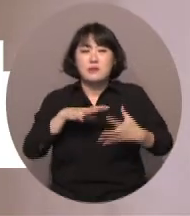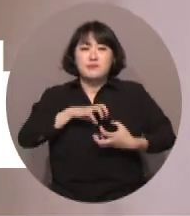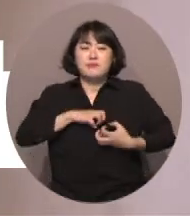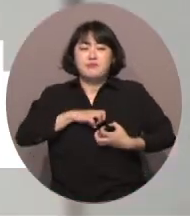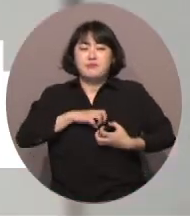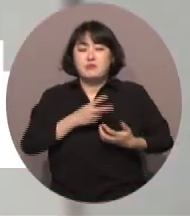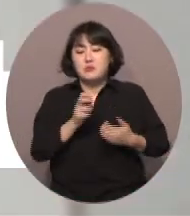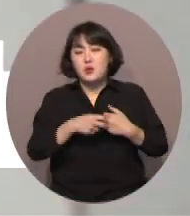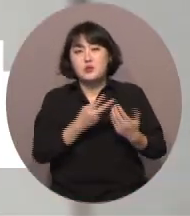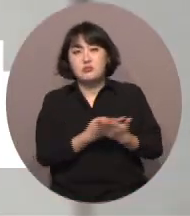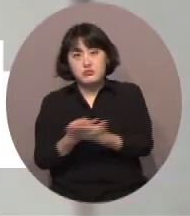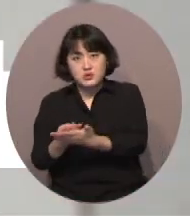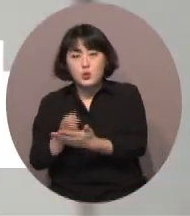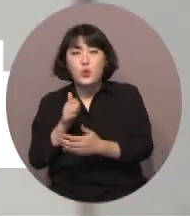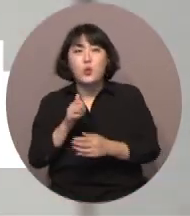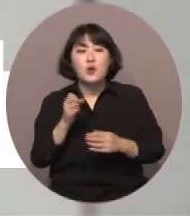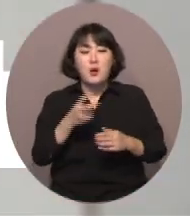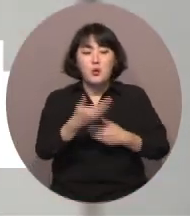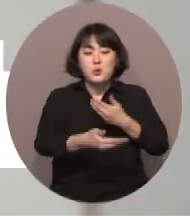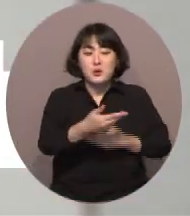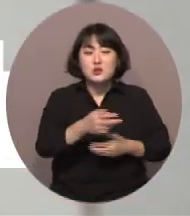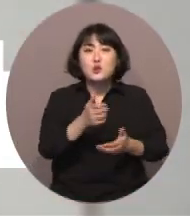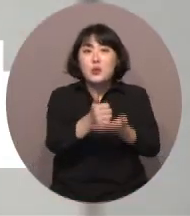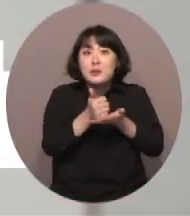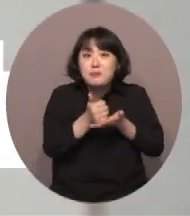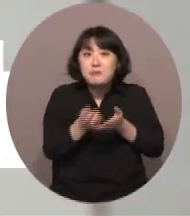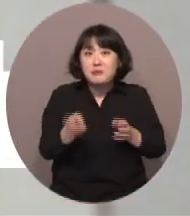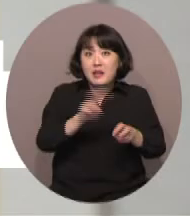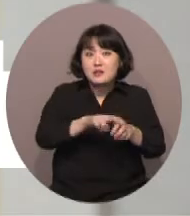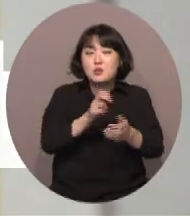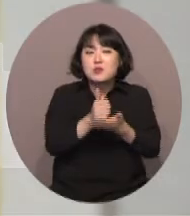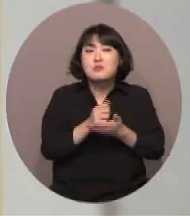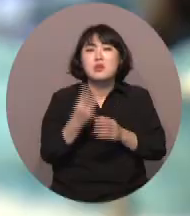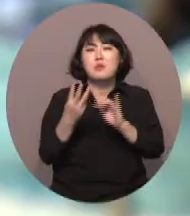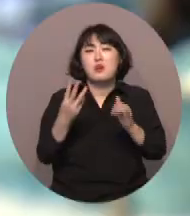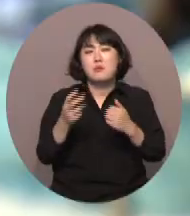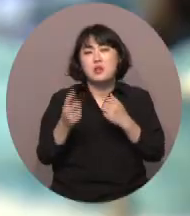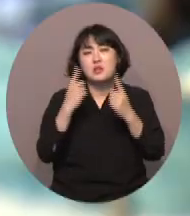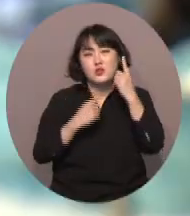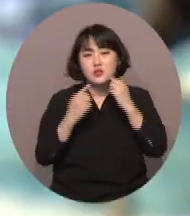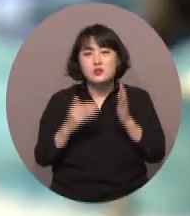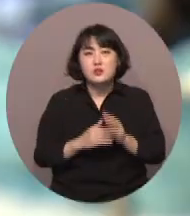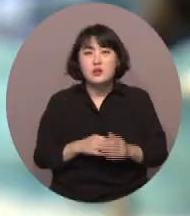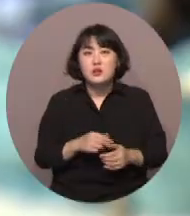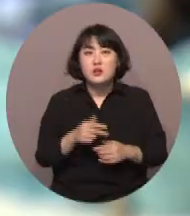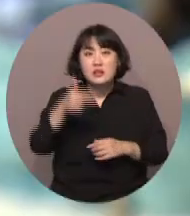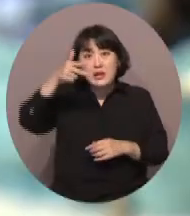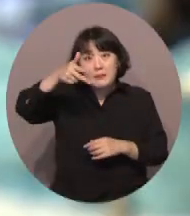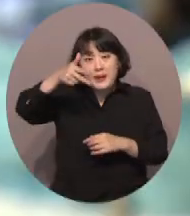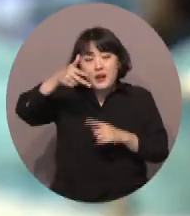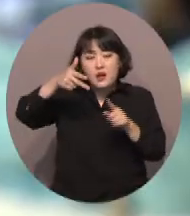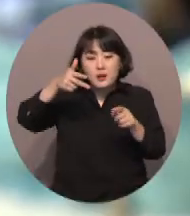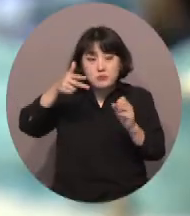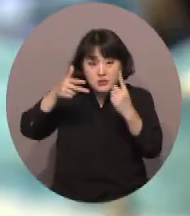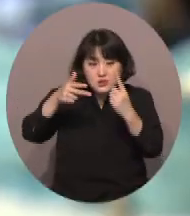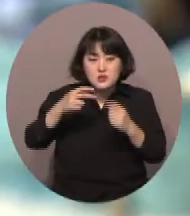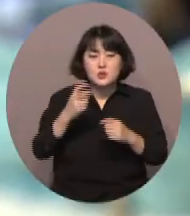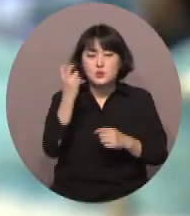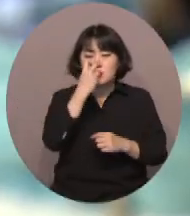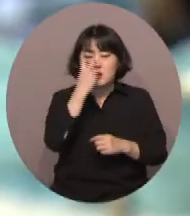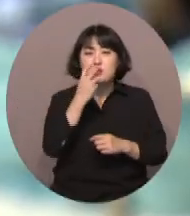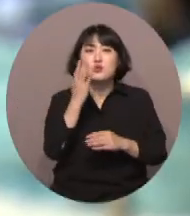옮겨졌고 버스승객 등 3명이 닫혔습니다 경찰은 블랙박스 등을 토대로 정확한 사고 경위를 조사하고